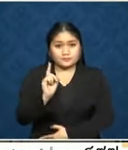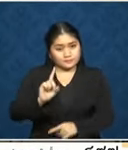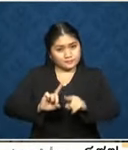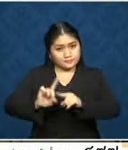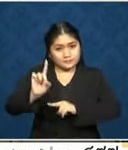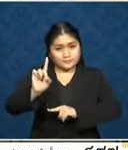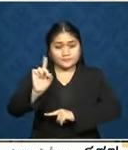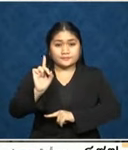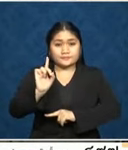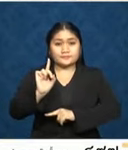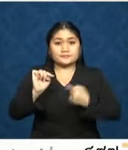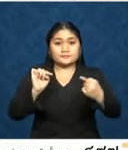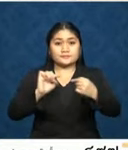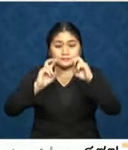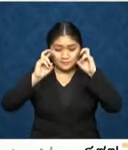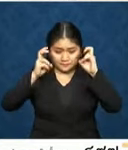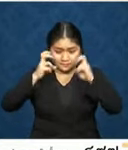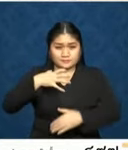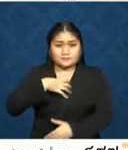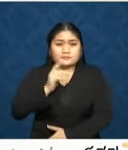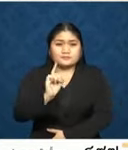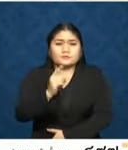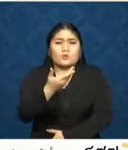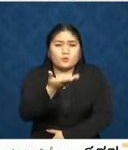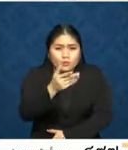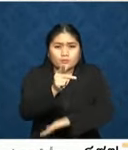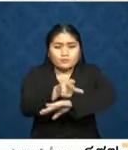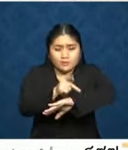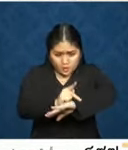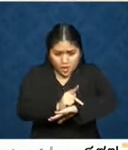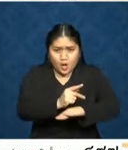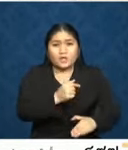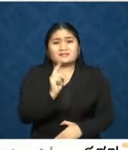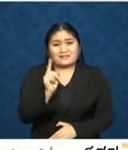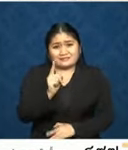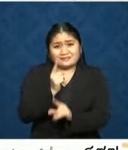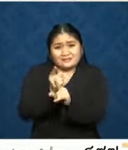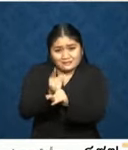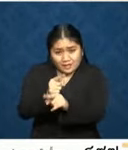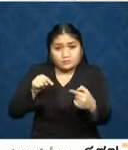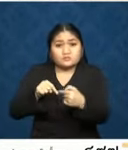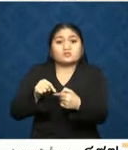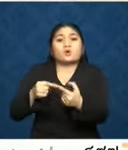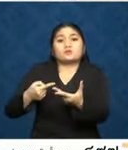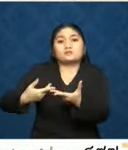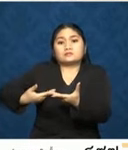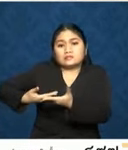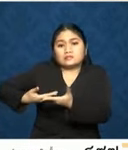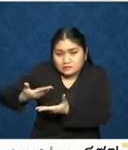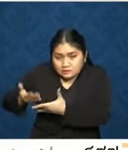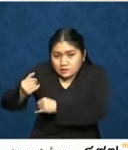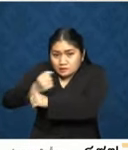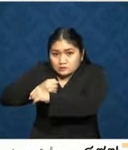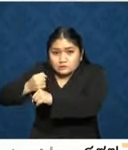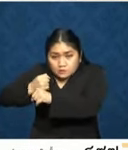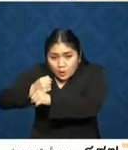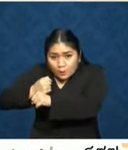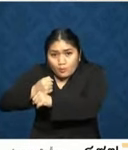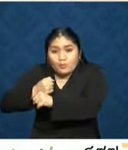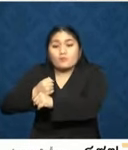1ค่ะเป็นเรื่องที่อยากให้ท่านประธานช่วยติดตามการจัดซื้อการแจกจ่ายนมสำหรับผู้สูงอายุและเด็กเล็ก